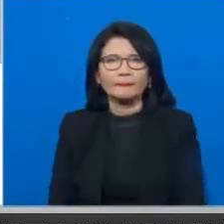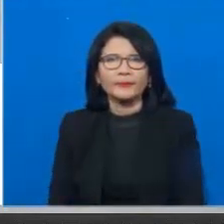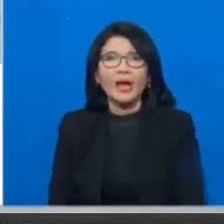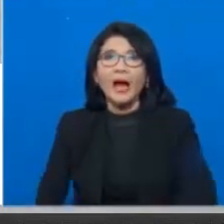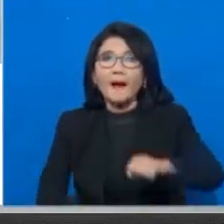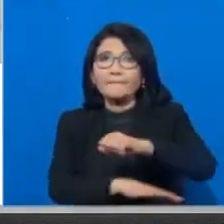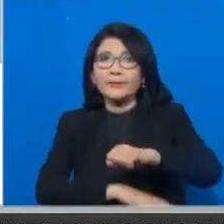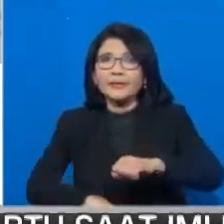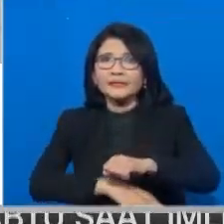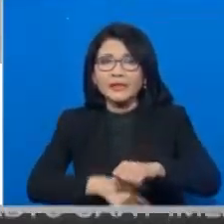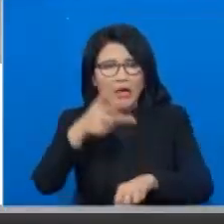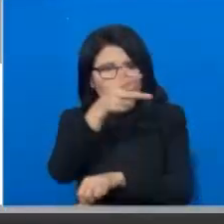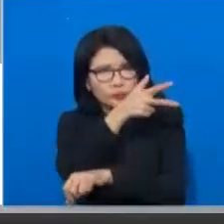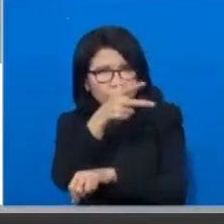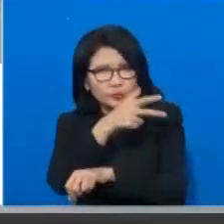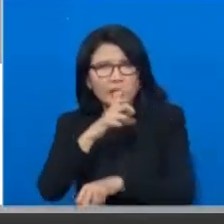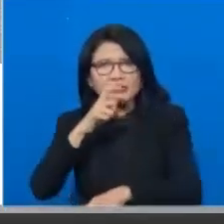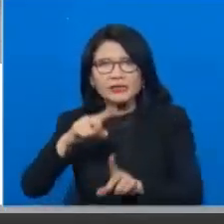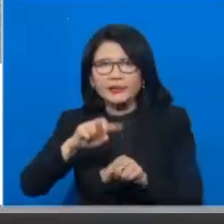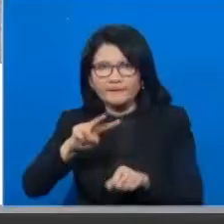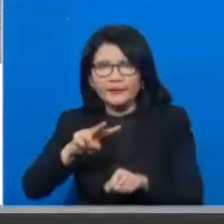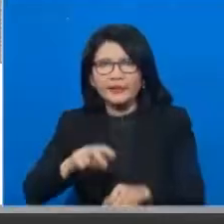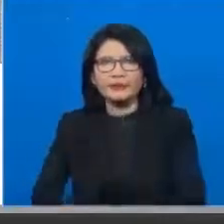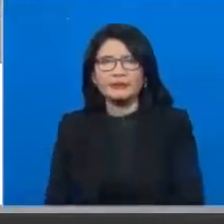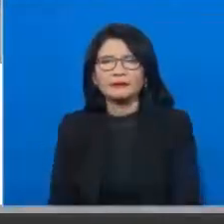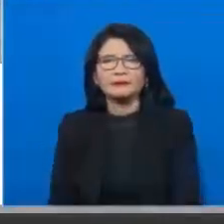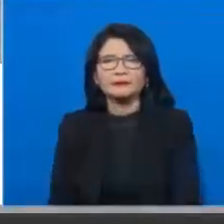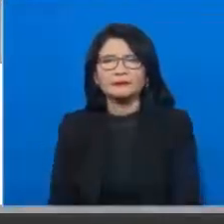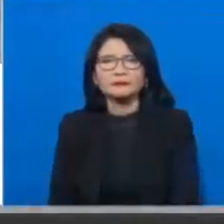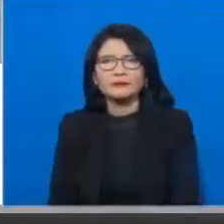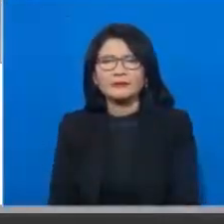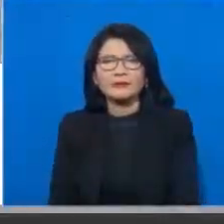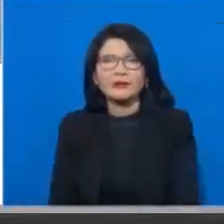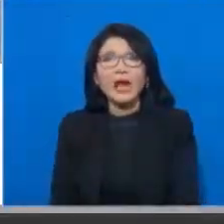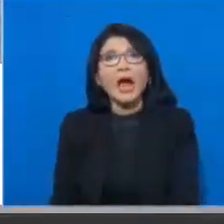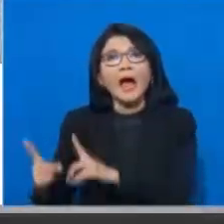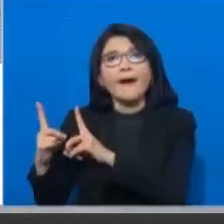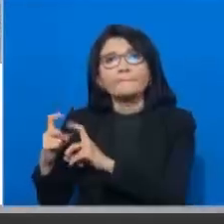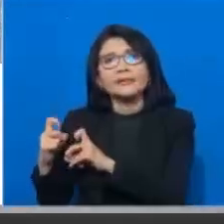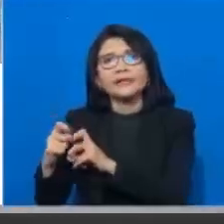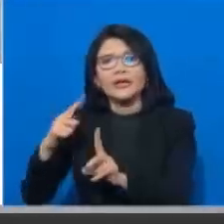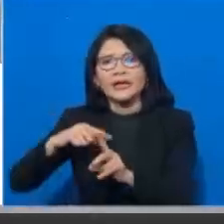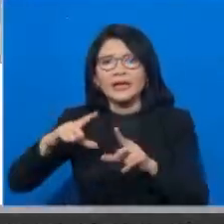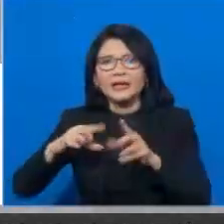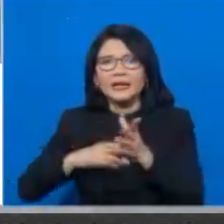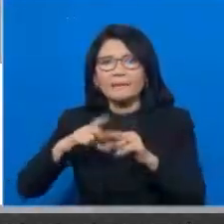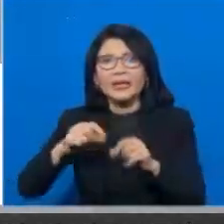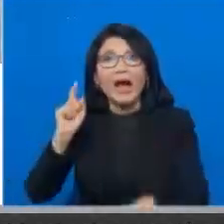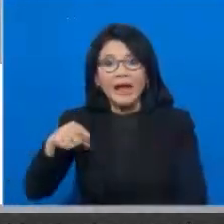Berdasarkan rekaman dari kamera pengawas atau CCTV yang diperiksa oleh tim penyidik, diketahui kekasih dari Tamara berada di lokasi